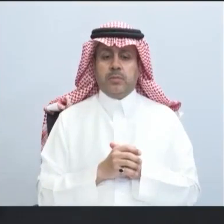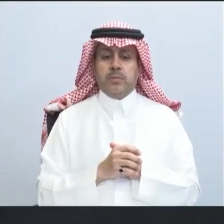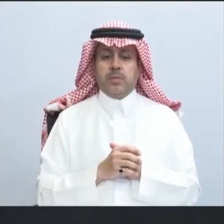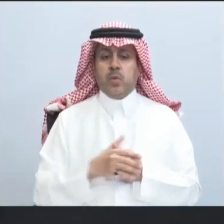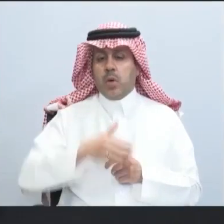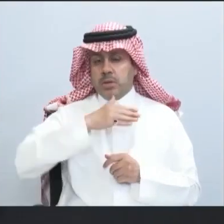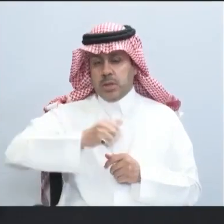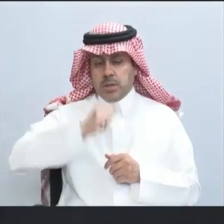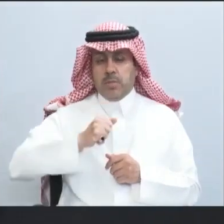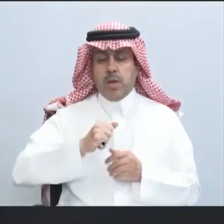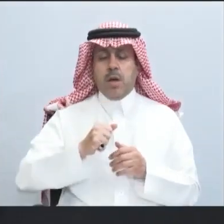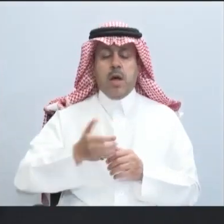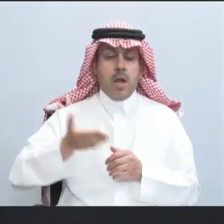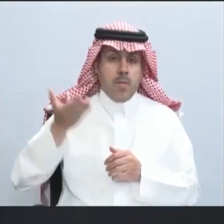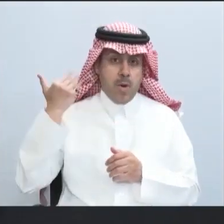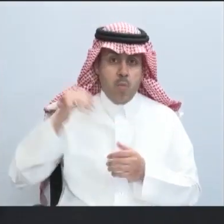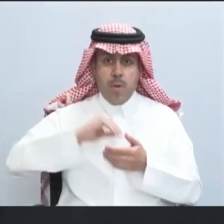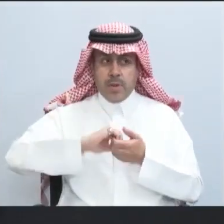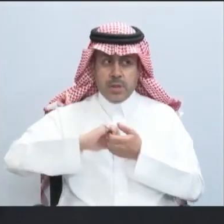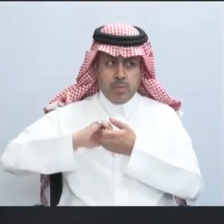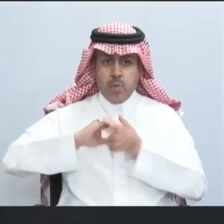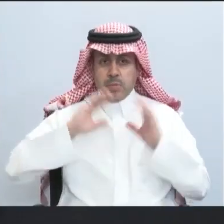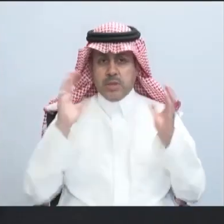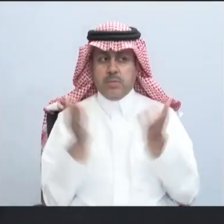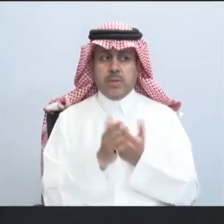وصلى الله وسلم وبارك على نبينا محممد